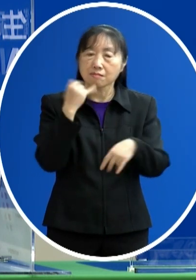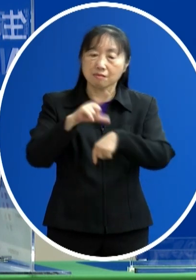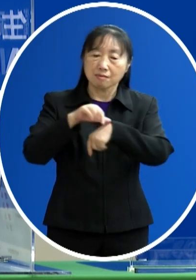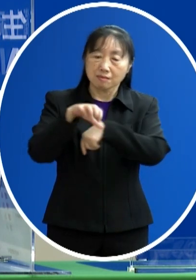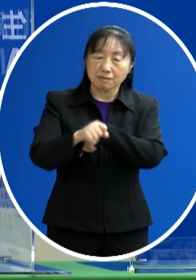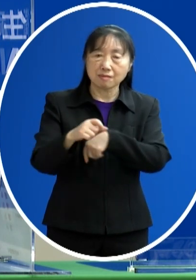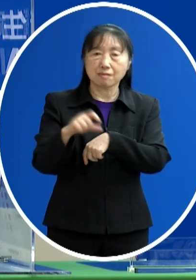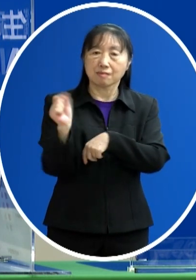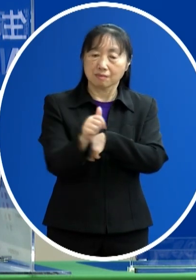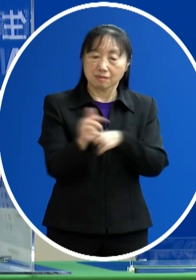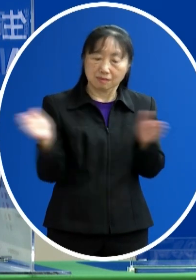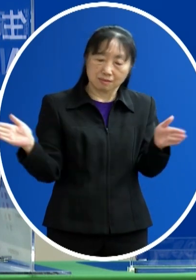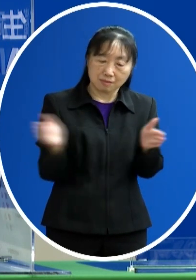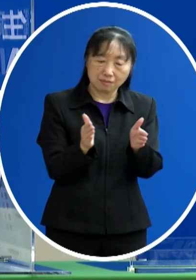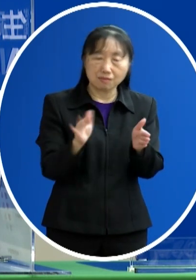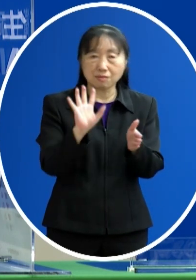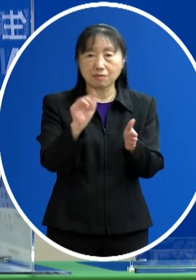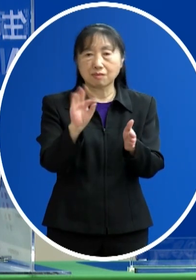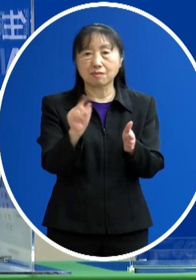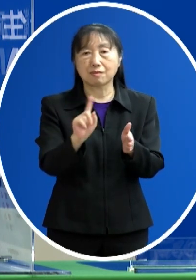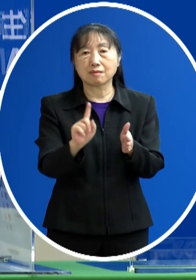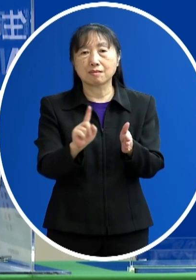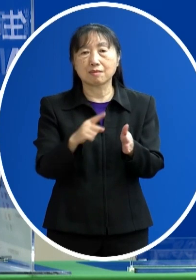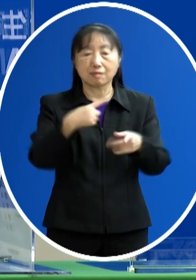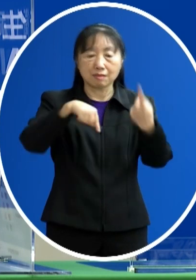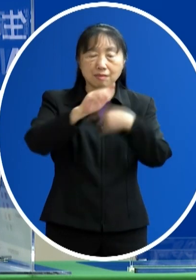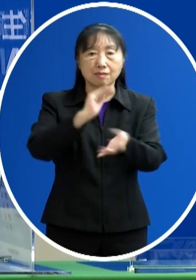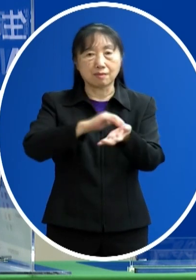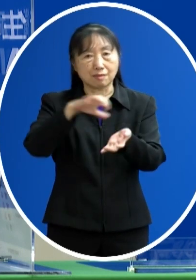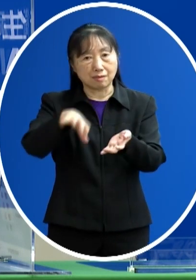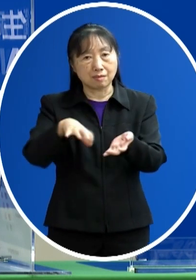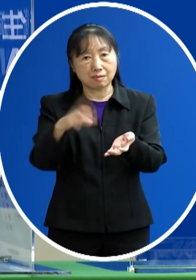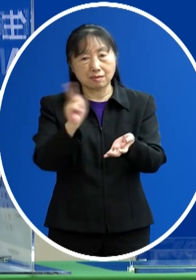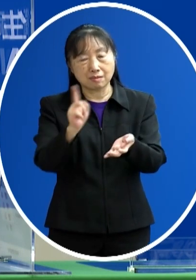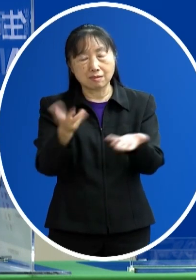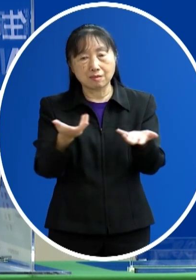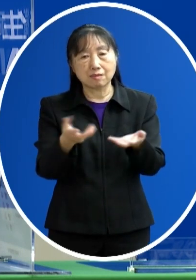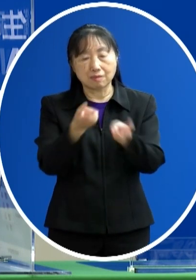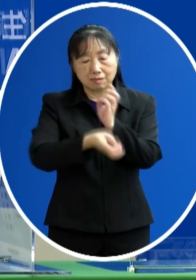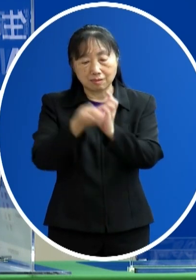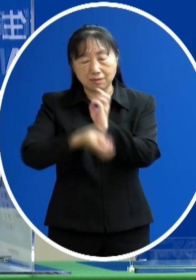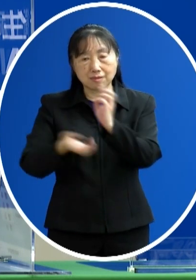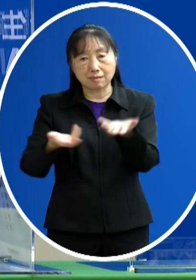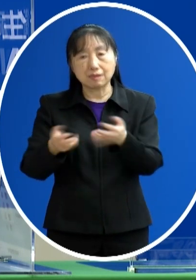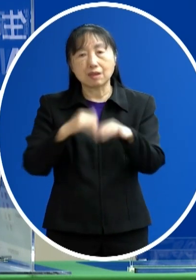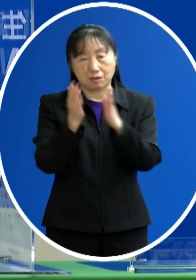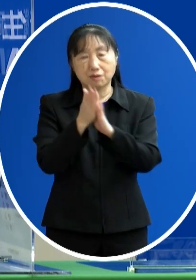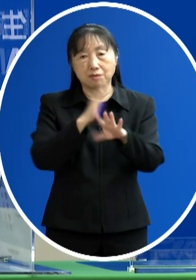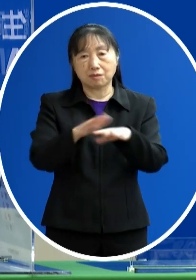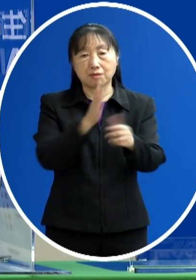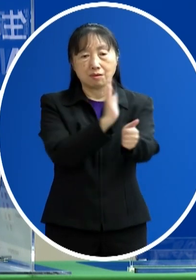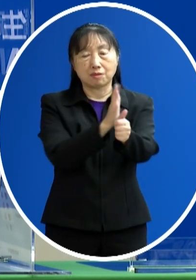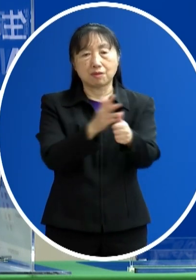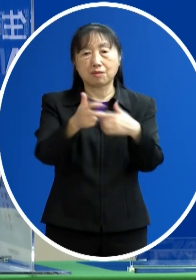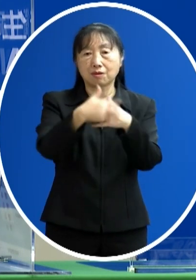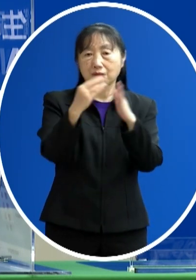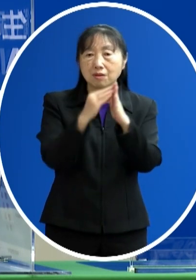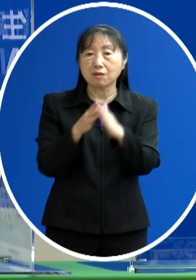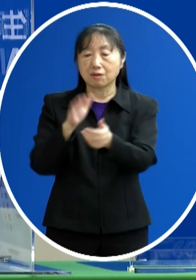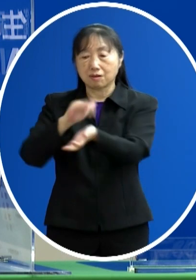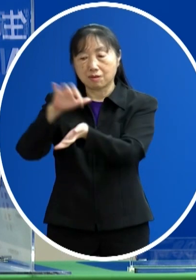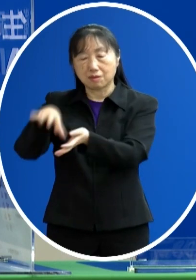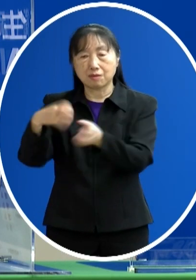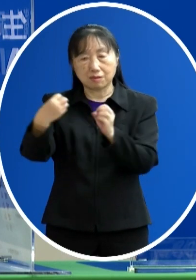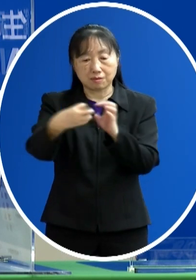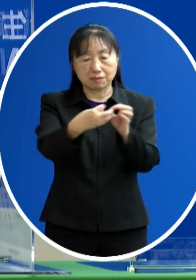再多掌握一些转院的资讯等等，我们会再跟这个相关的卫生局、医院这边再做一些讨论